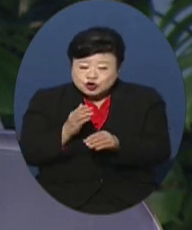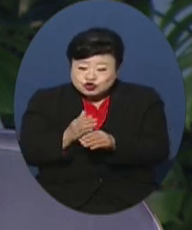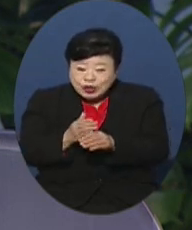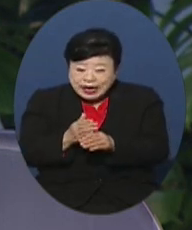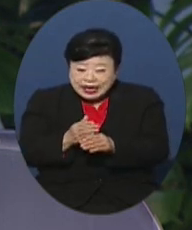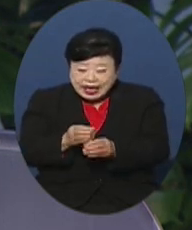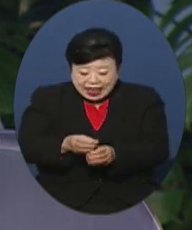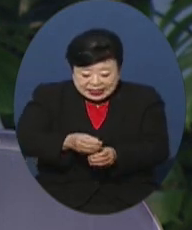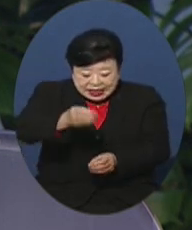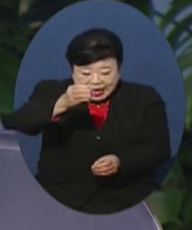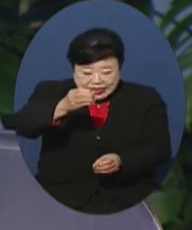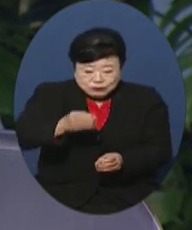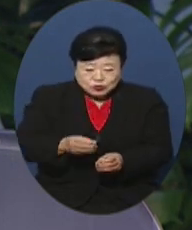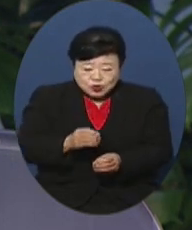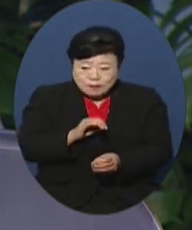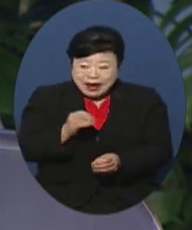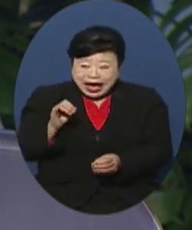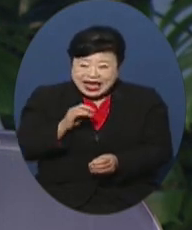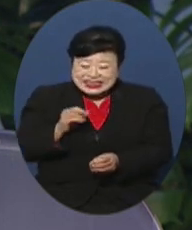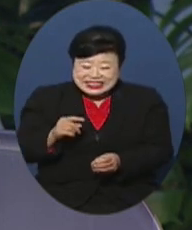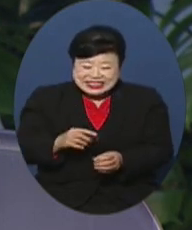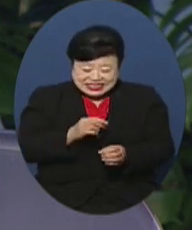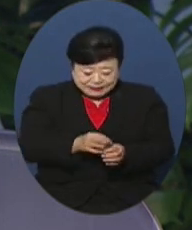중간중간에 마디가 있기 때문입니다.